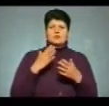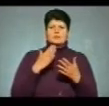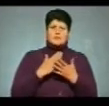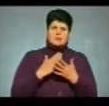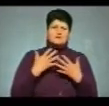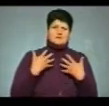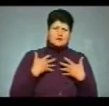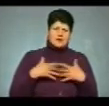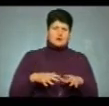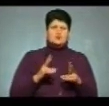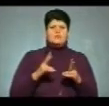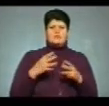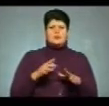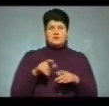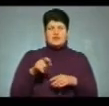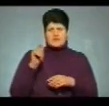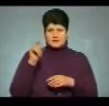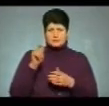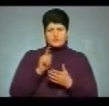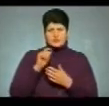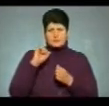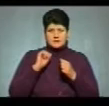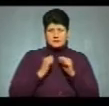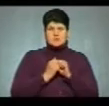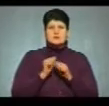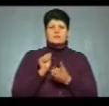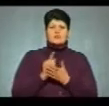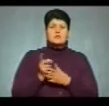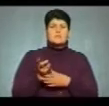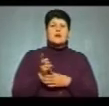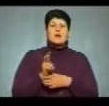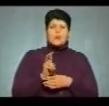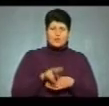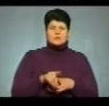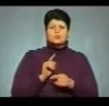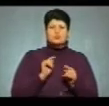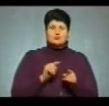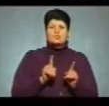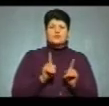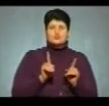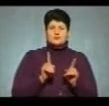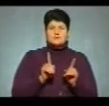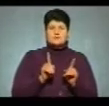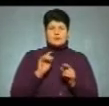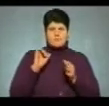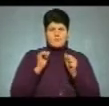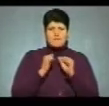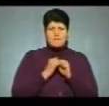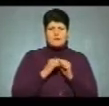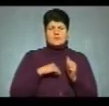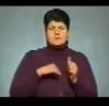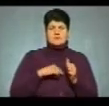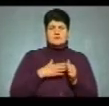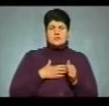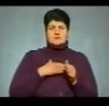мають близьких, які втратили людей на війні, вони повинні це пам'ятати, вони повинні приходити, тому що тільки в пам'яті нашій ми